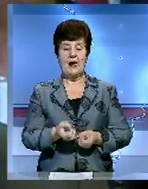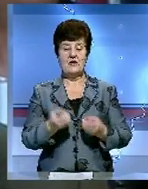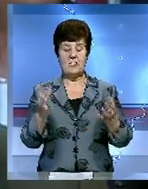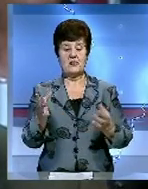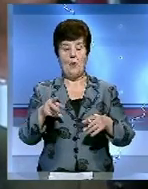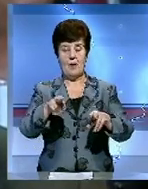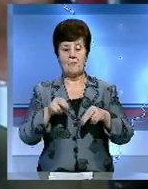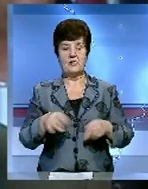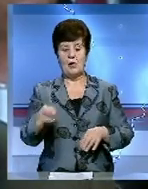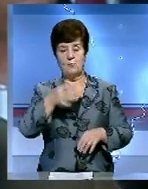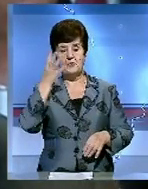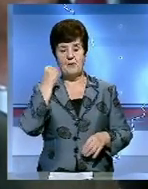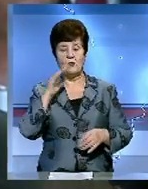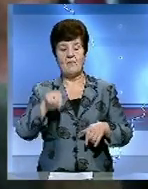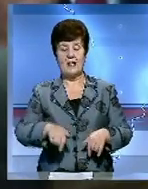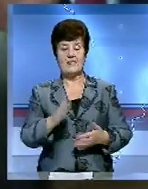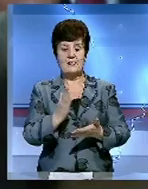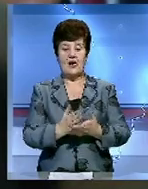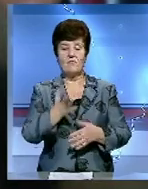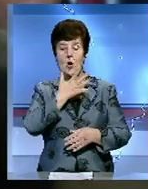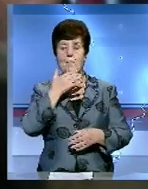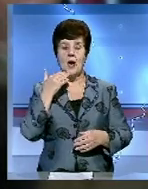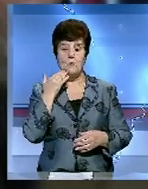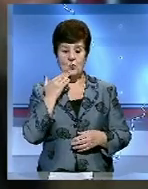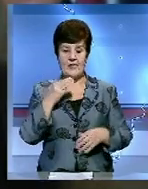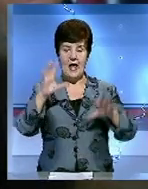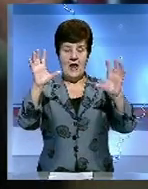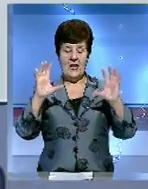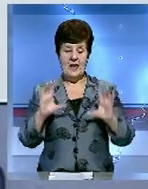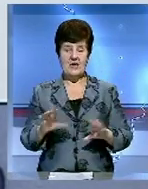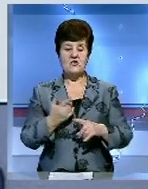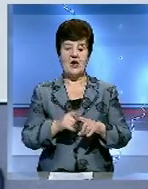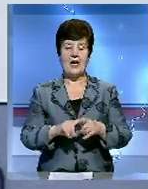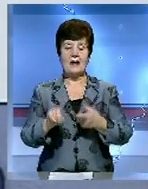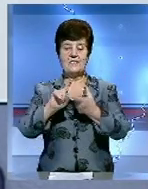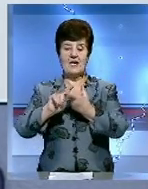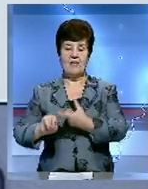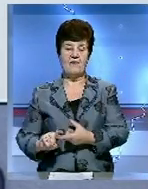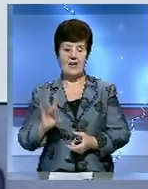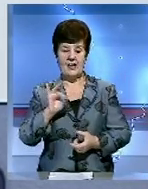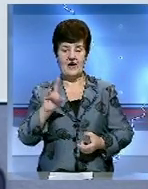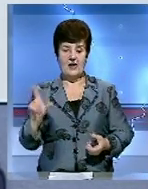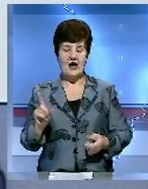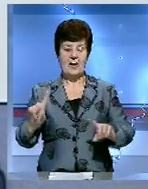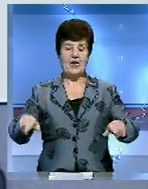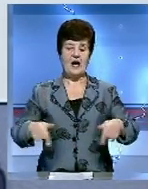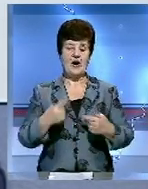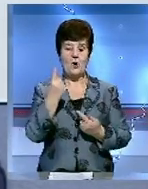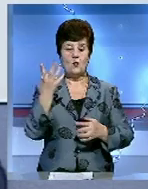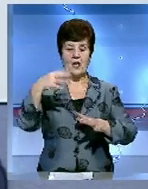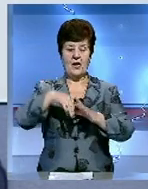Moldova astăzi se află mai multe legi care se referă la crearea unui cadru